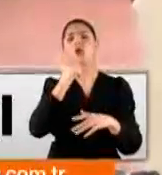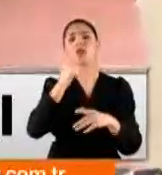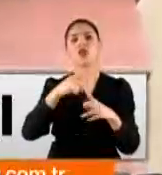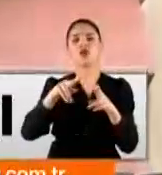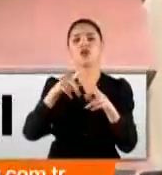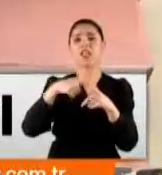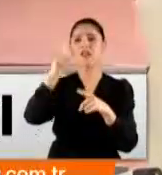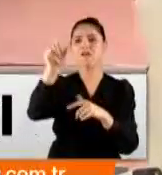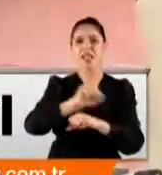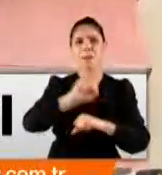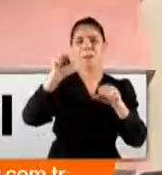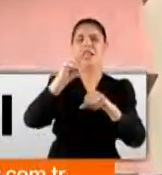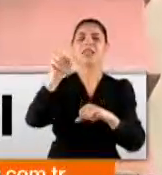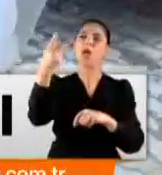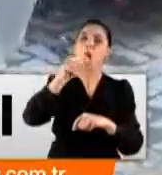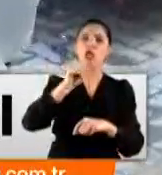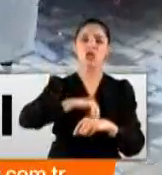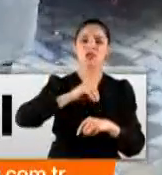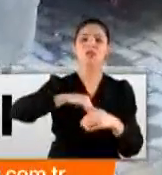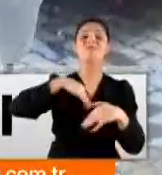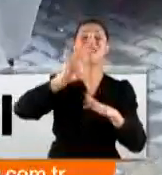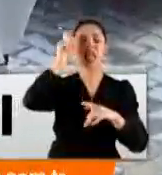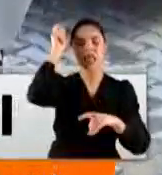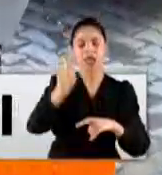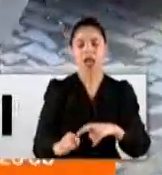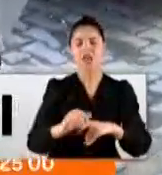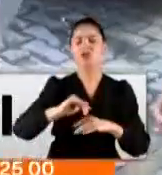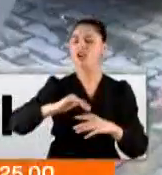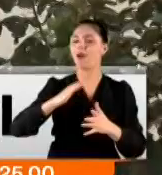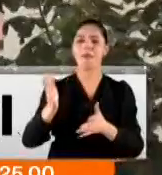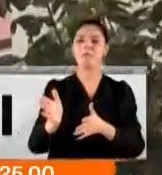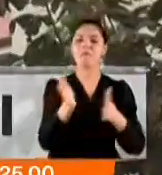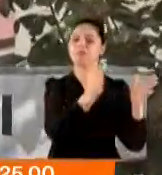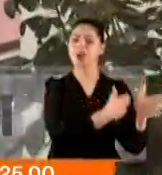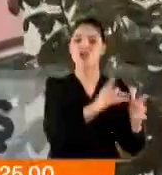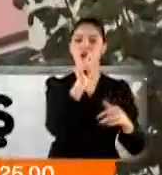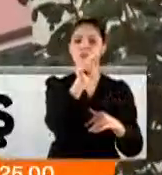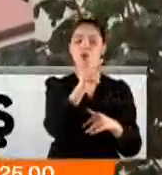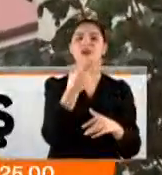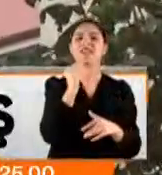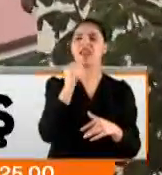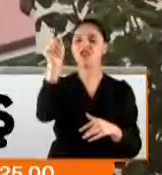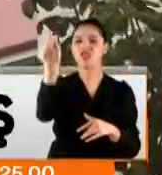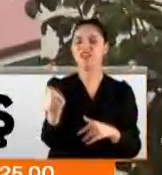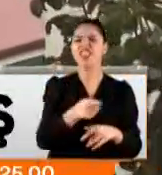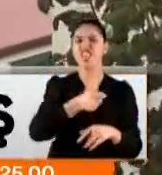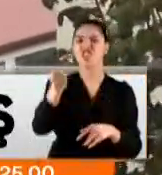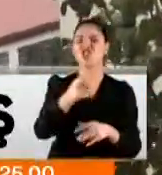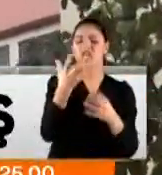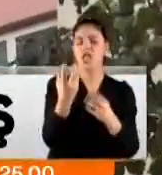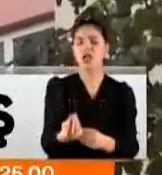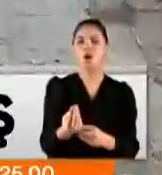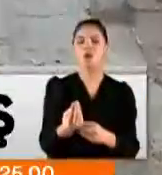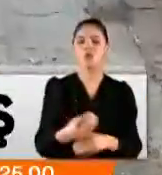Mavi'nin patlamada öldüğünü işaret ediyordu. Ama gerçek göründüğünden farklıydı. Genç kadının korkunç bir cinayete kurban gittiği